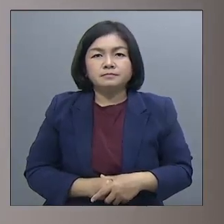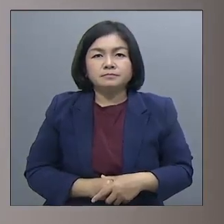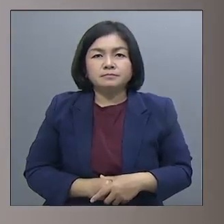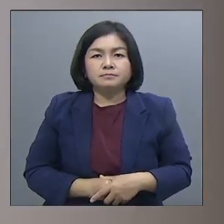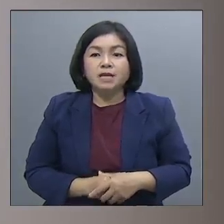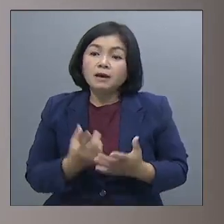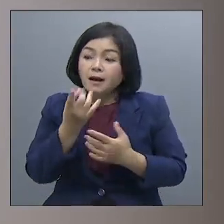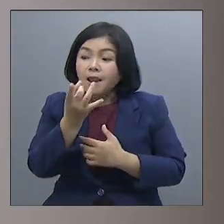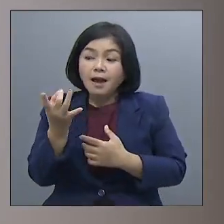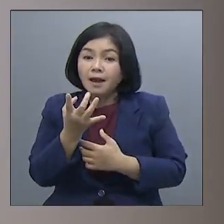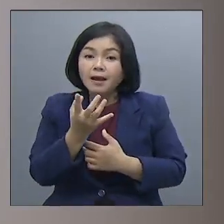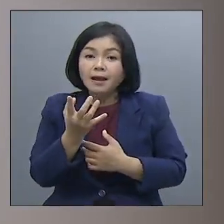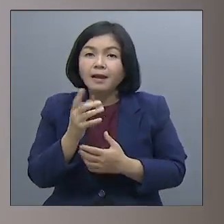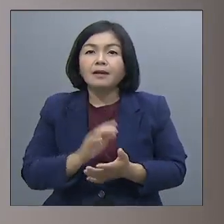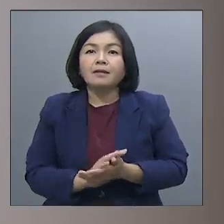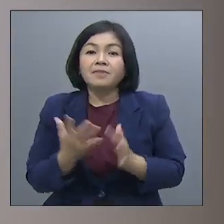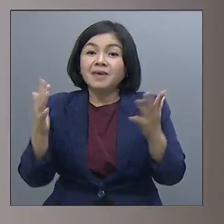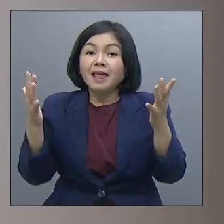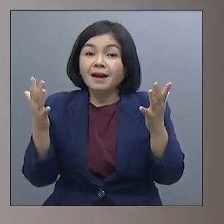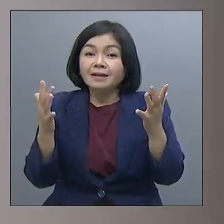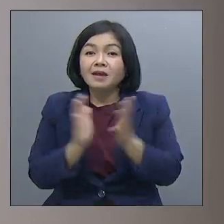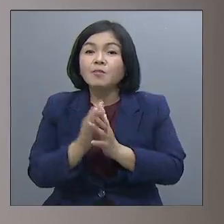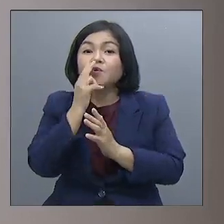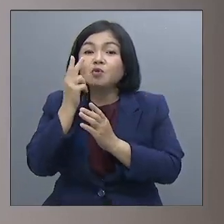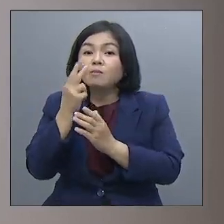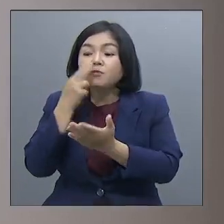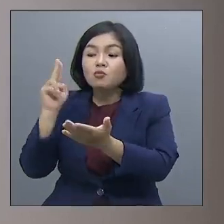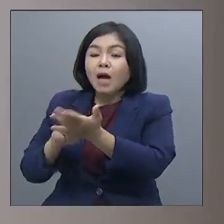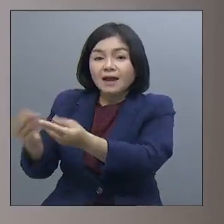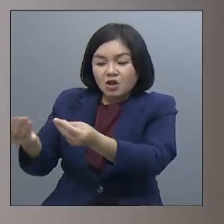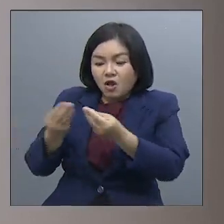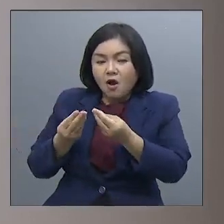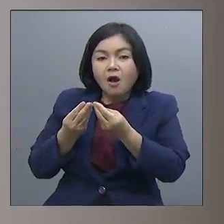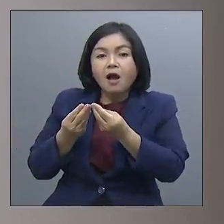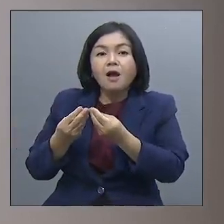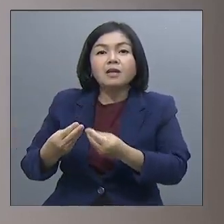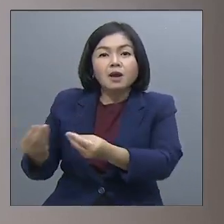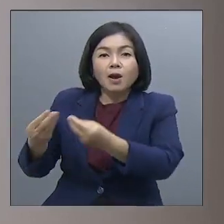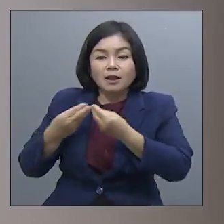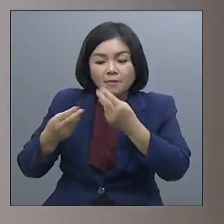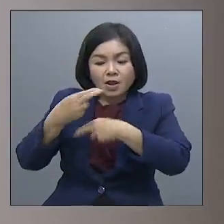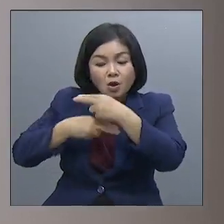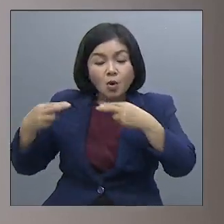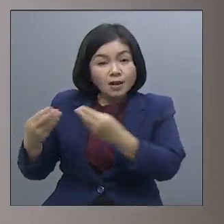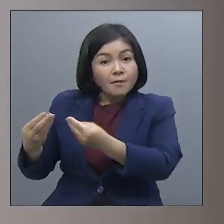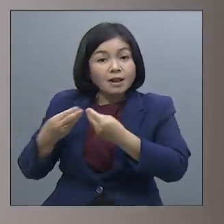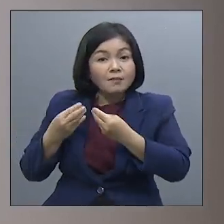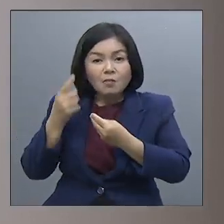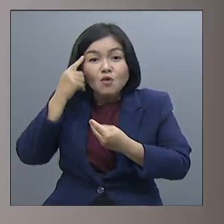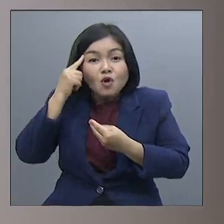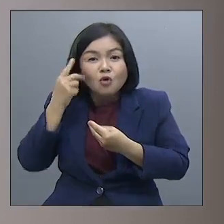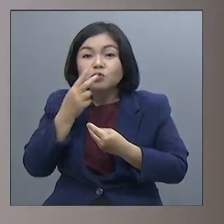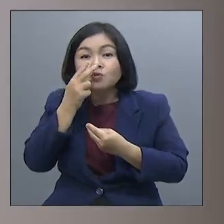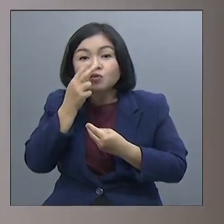คืออร่อยอย่าเธอไม่มีอะไรแล้วนะเราส่งมาให้ฉันแค่นี้นะครับอันนี้เป็นของขวัญหรือเปล่าที่ให้บอกว่าท